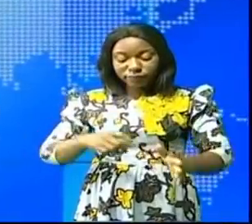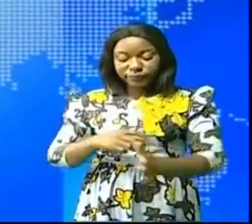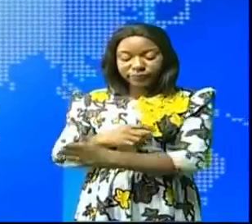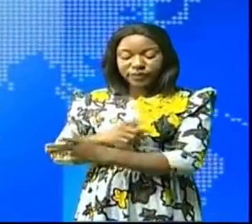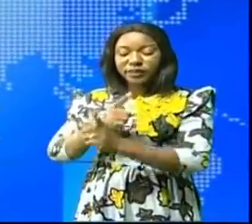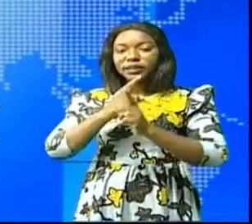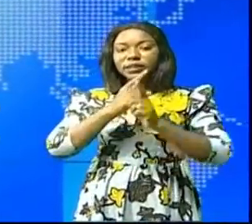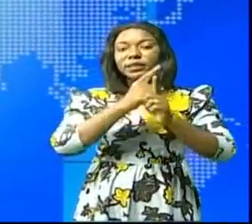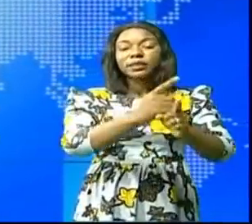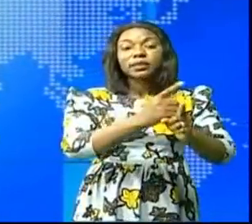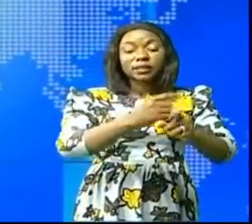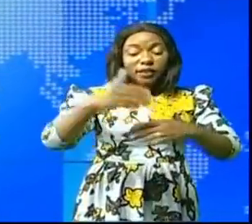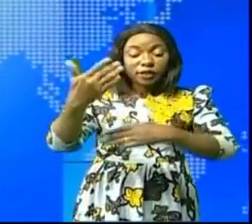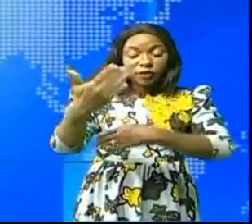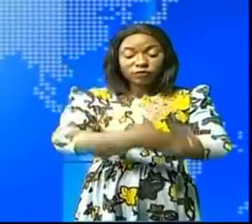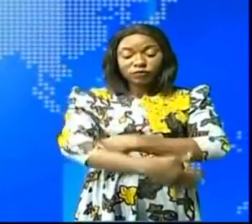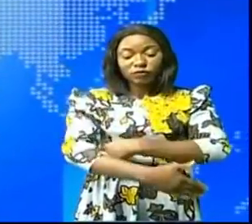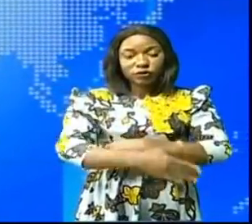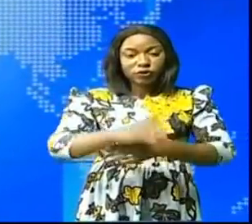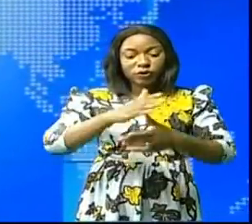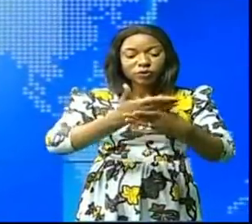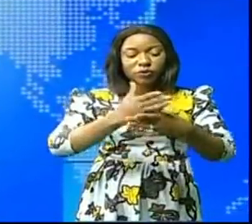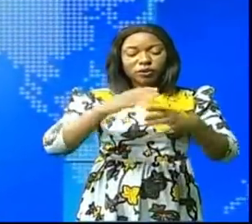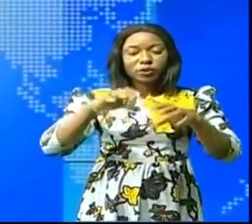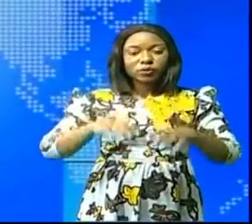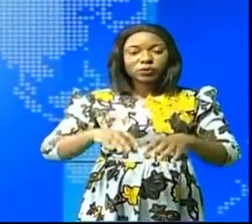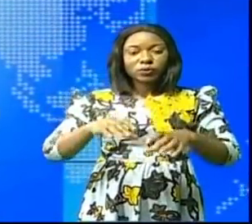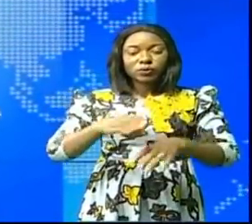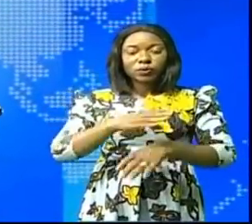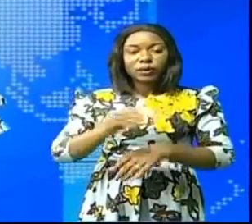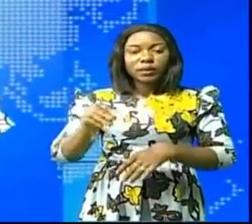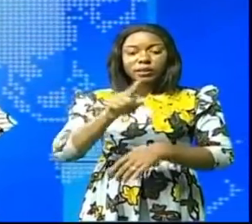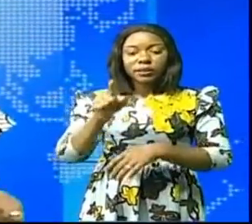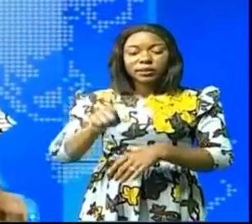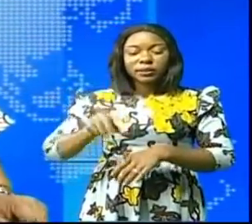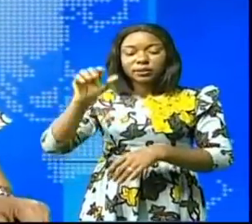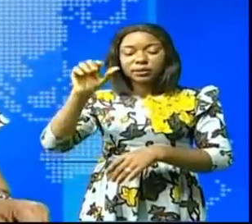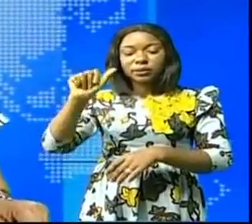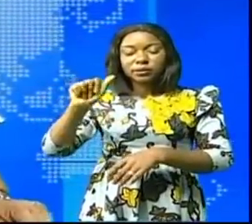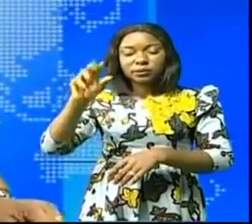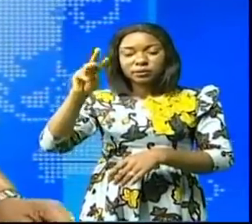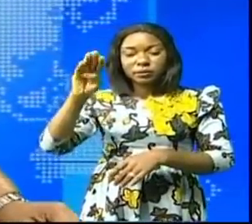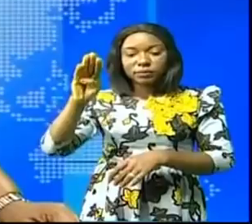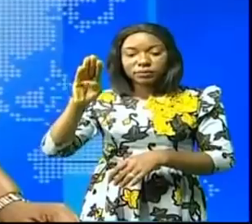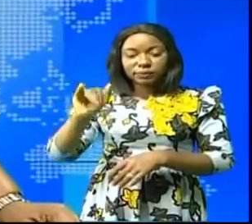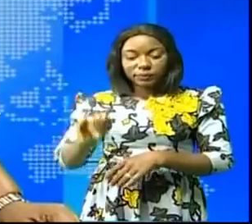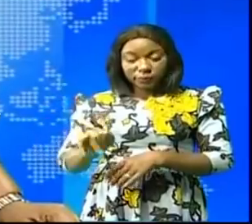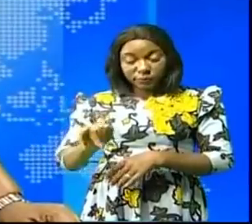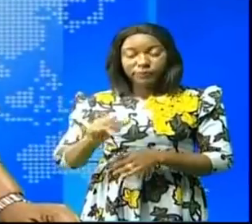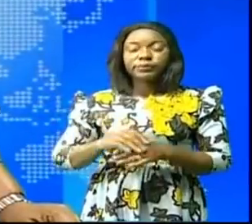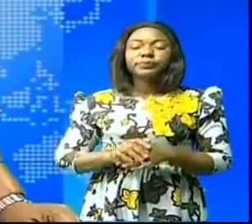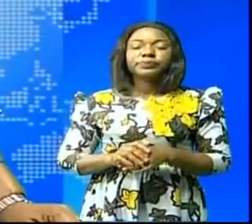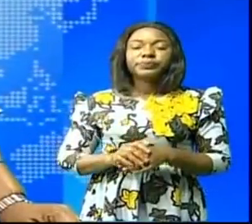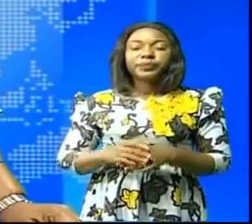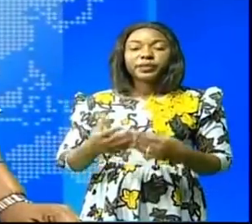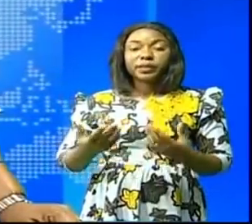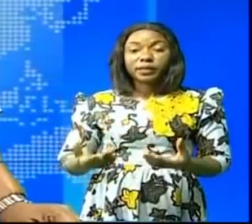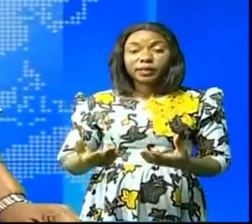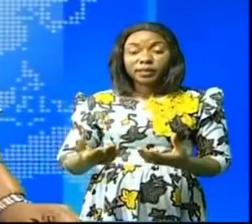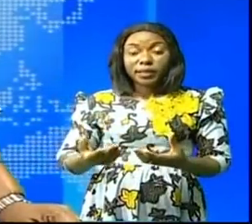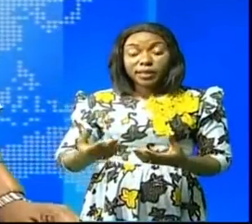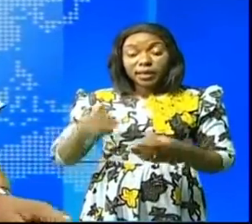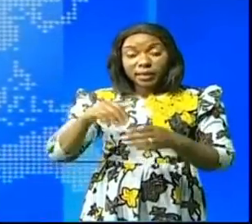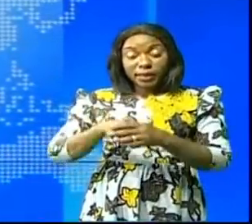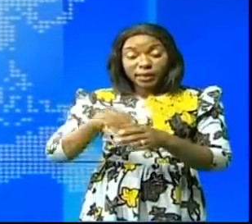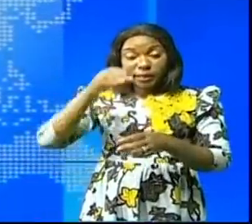Sécurité aux frontières entre la RDC et la Zambie. Après Lubumbashi en août 2021, Lusaka, la capitale